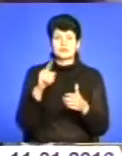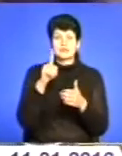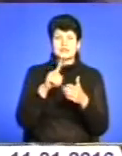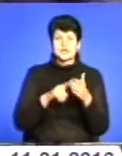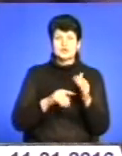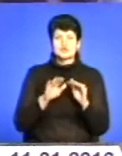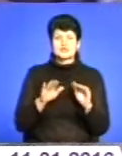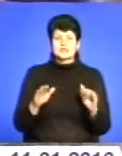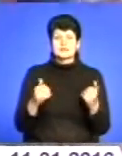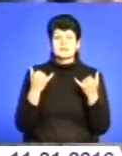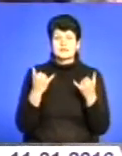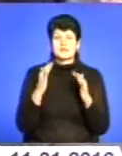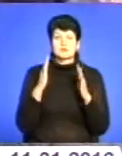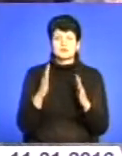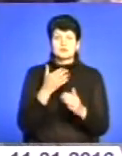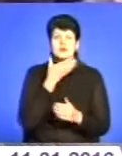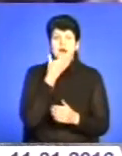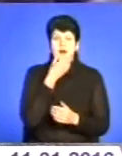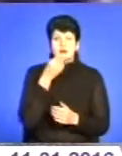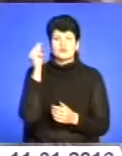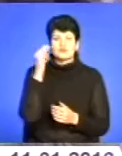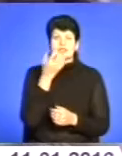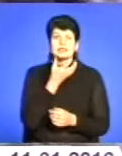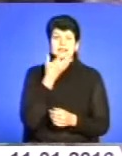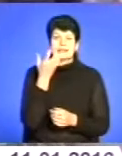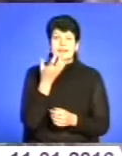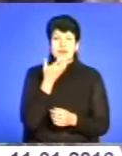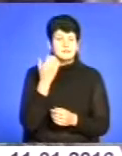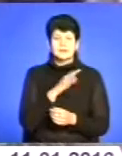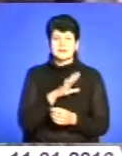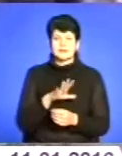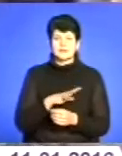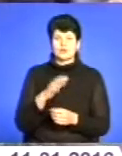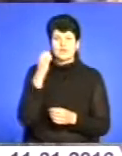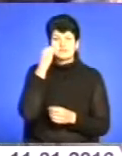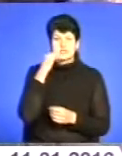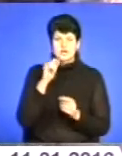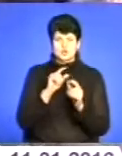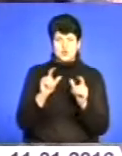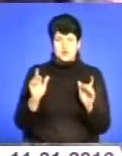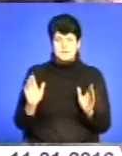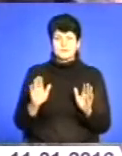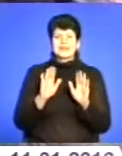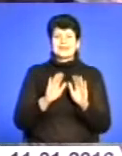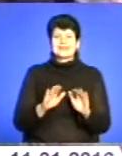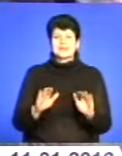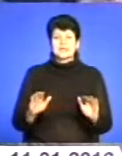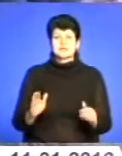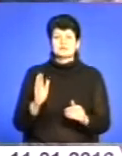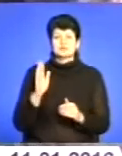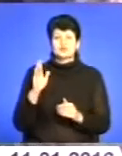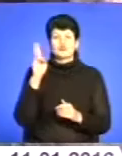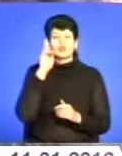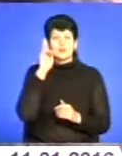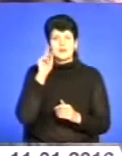буде гарно вчитися, діти тепленько, не так, як було в старій школі. Діти будуть